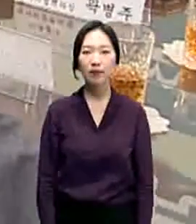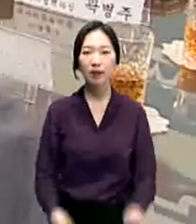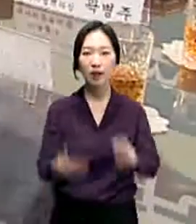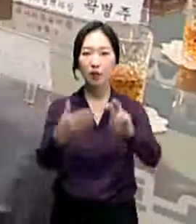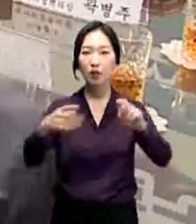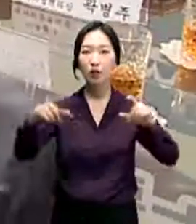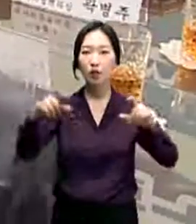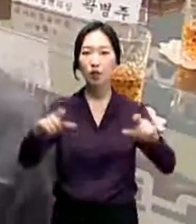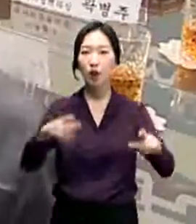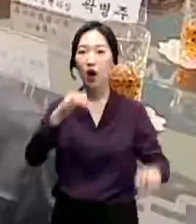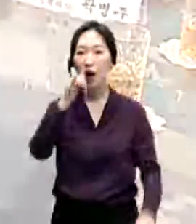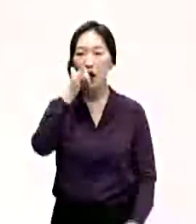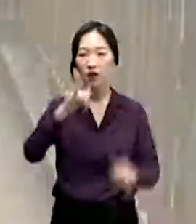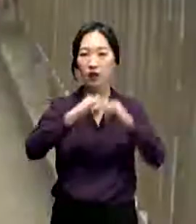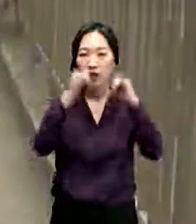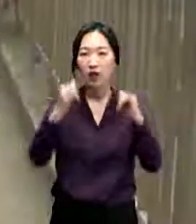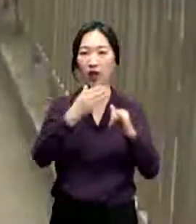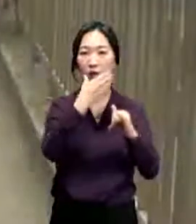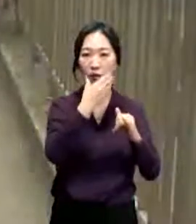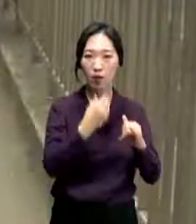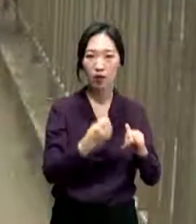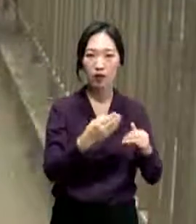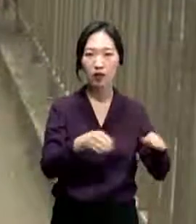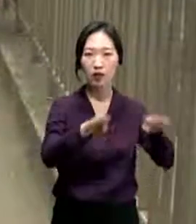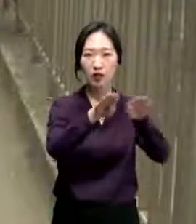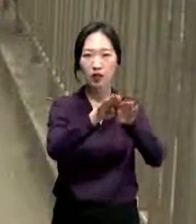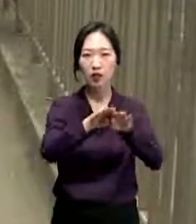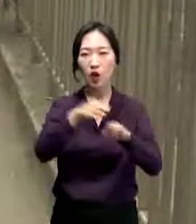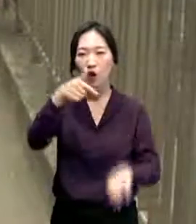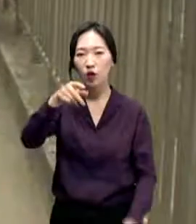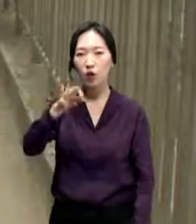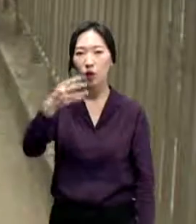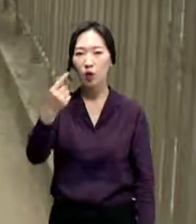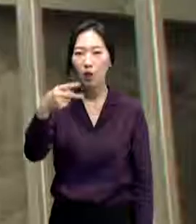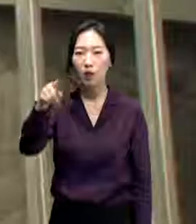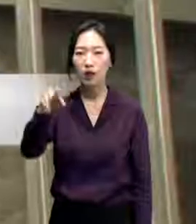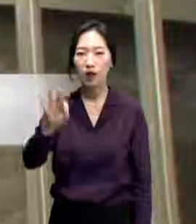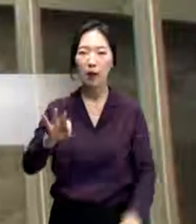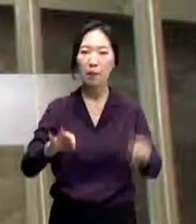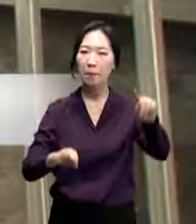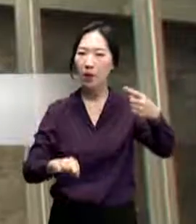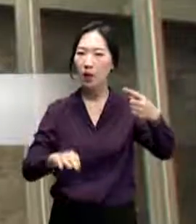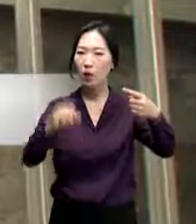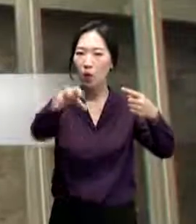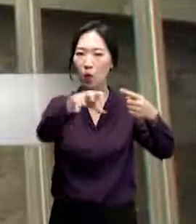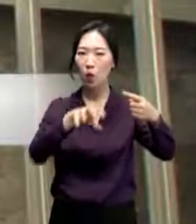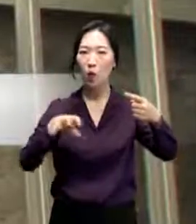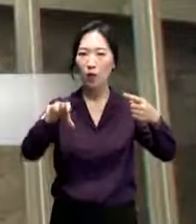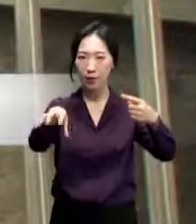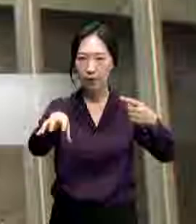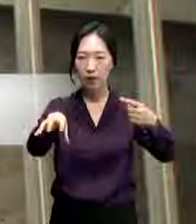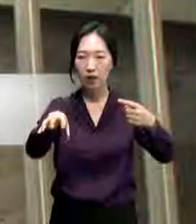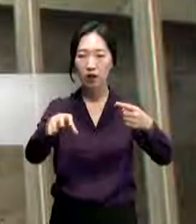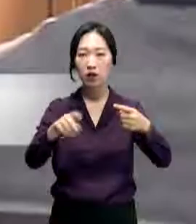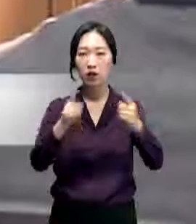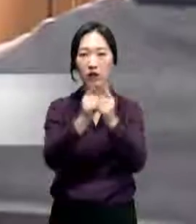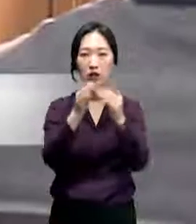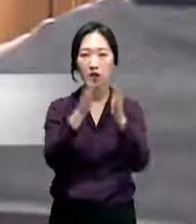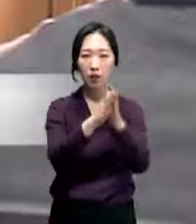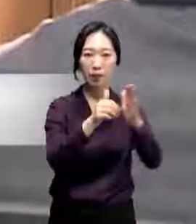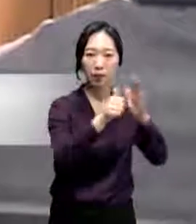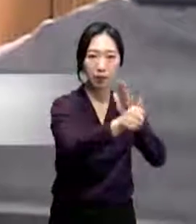출구에 위치한 사회복지시설 과학 종로 장병 100여 곳입니다 회당 기업의 직원들은 시설을 직접 방문해